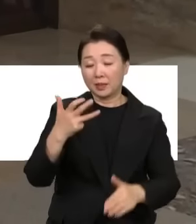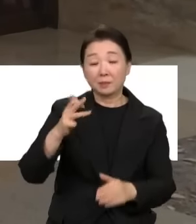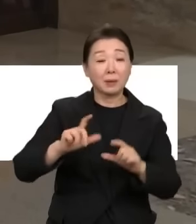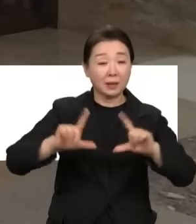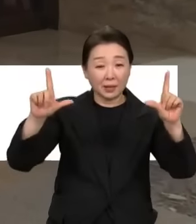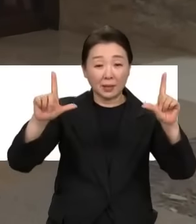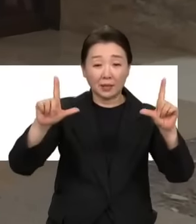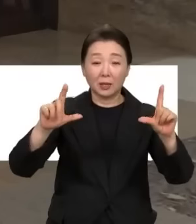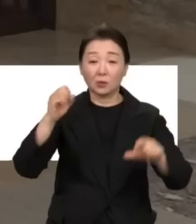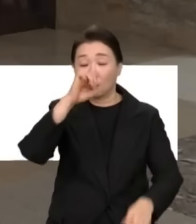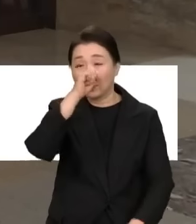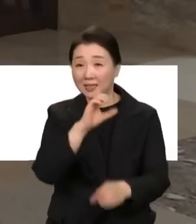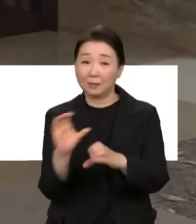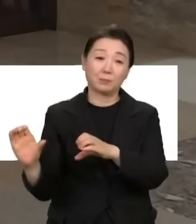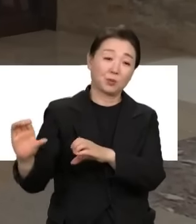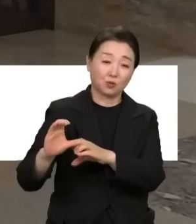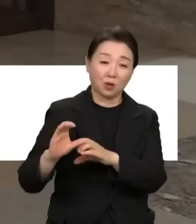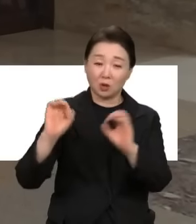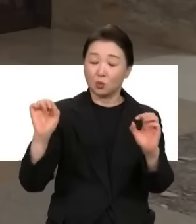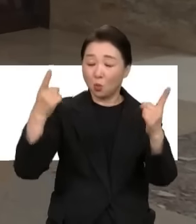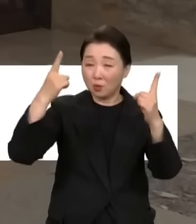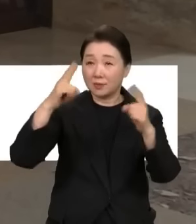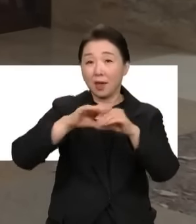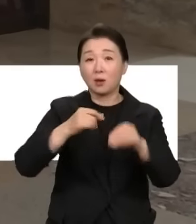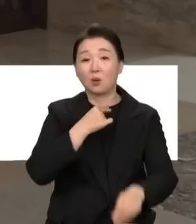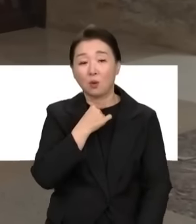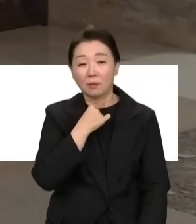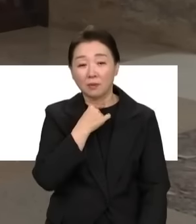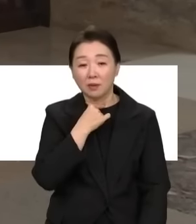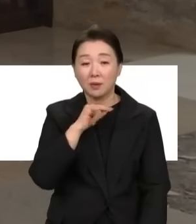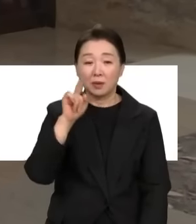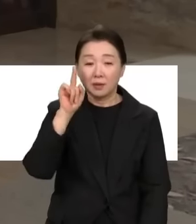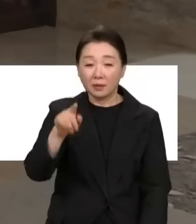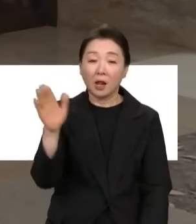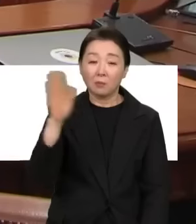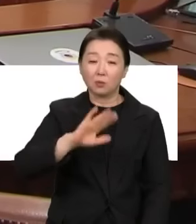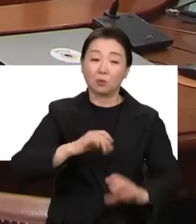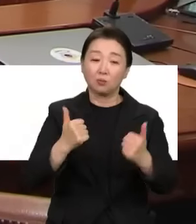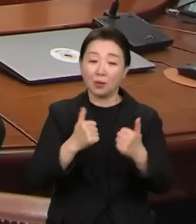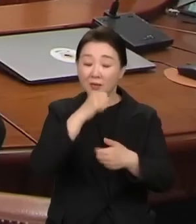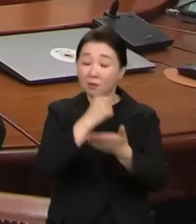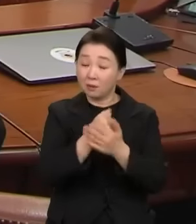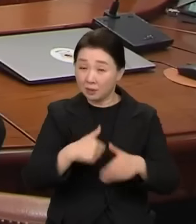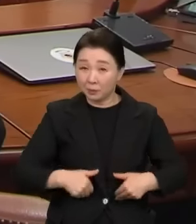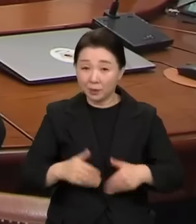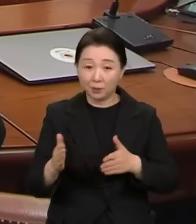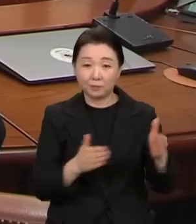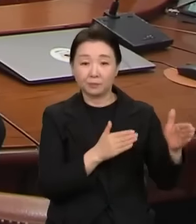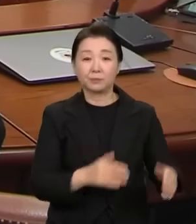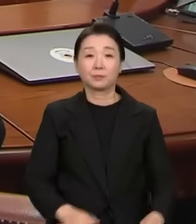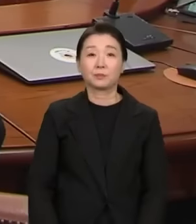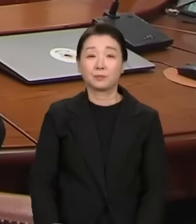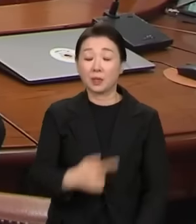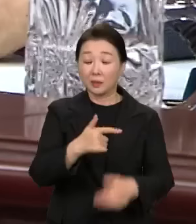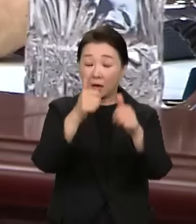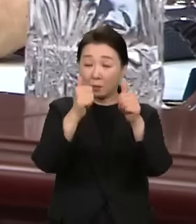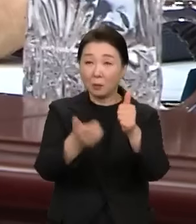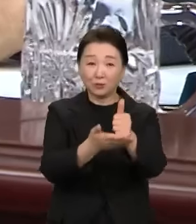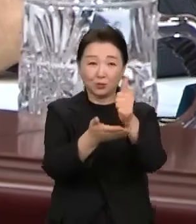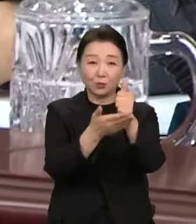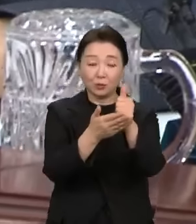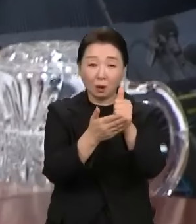추경을 동시 처리하고 내일부터 국회를 정상화한다는 겁니다. 정부는 대법원장이 추천한 특검